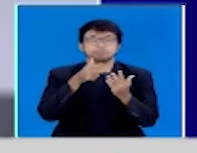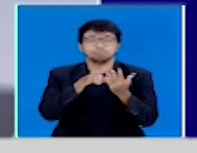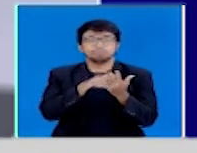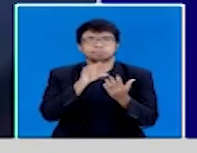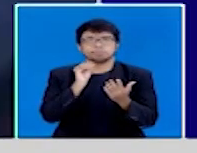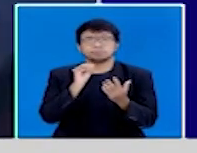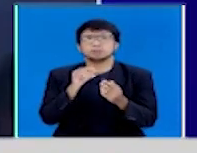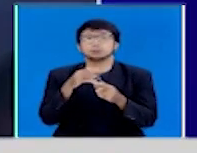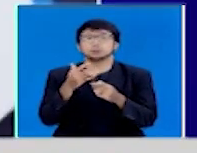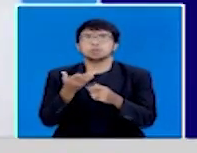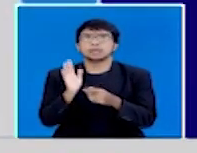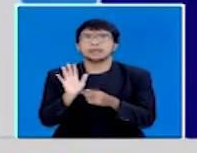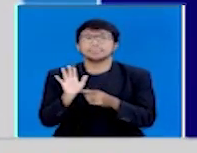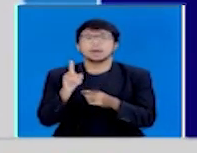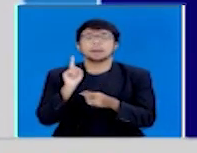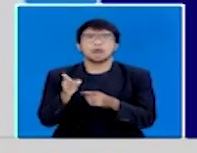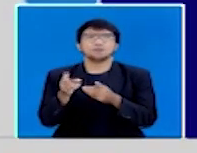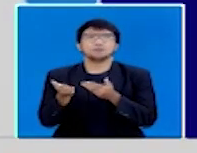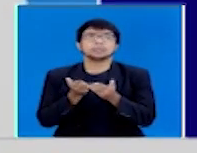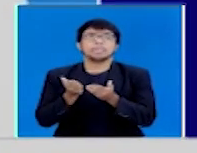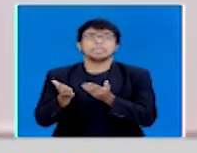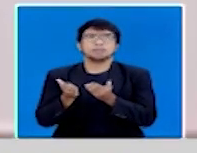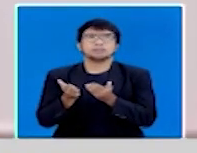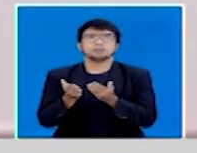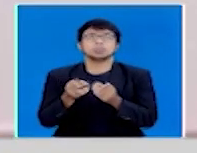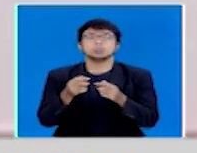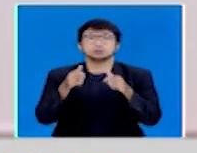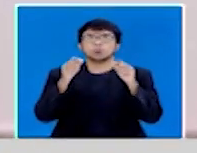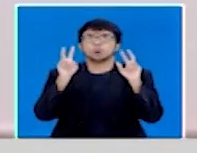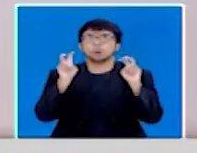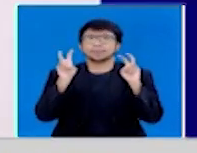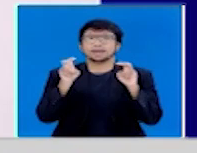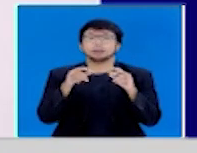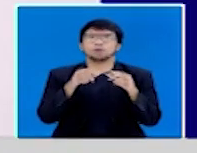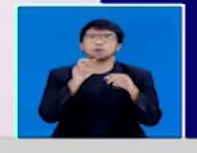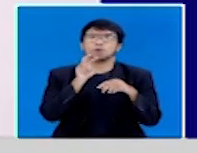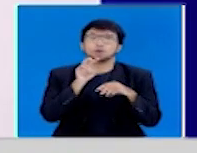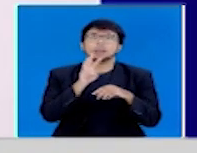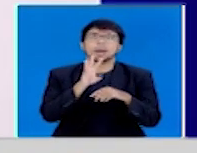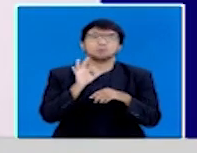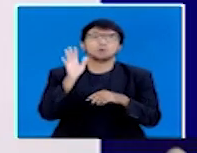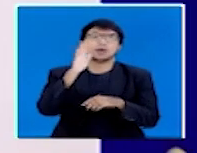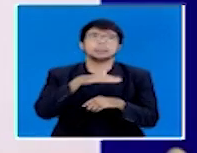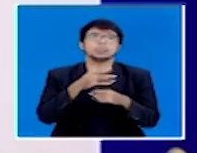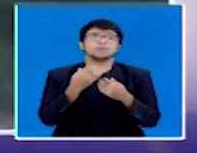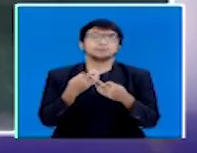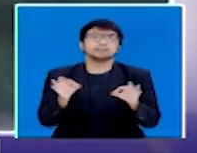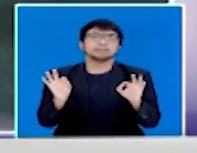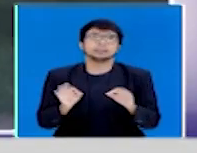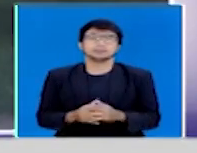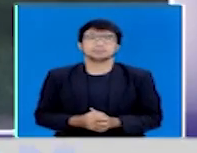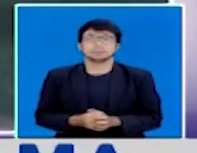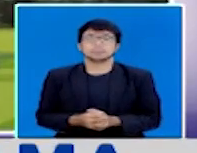konkret seperti free premium content trial selama 30 hari. Jadi kedepannya rest area akan